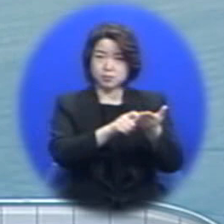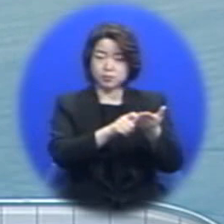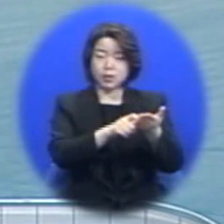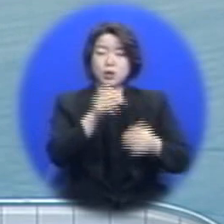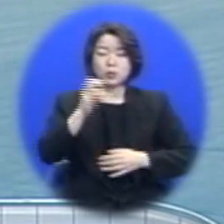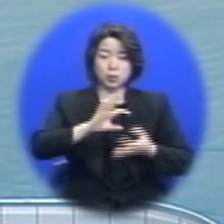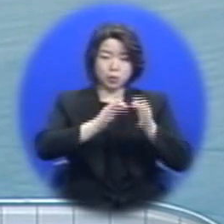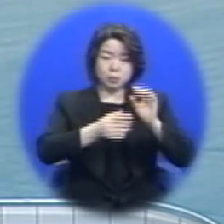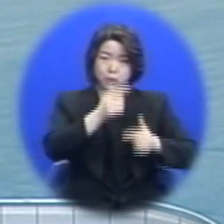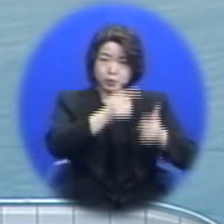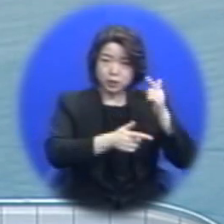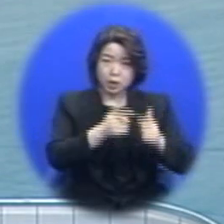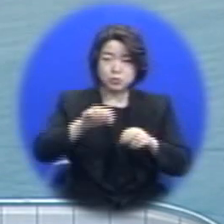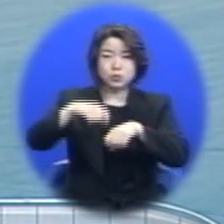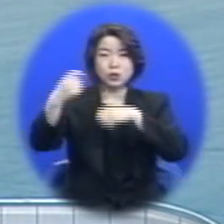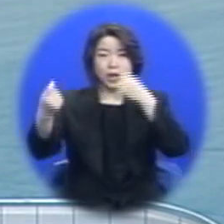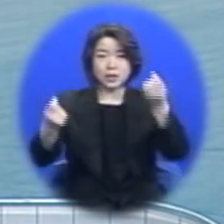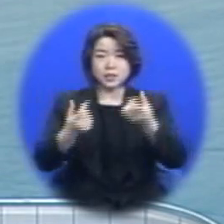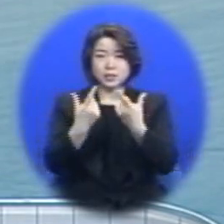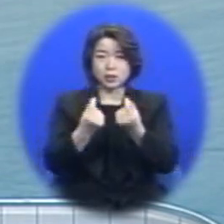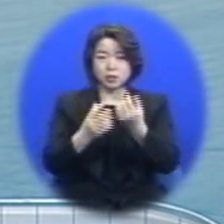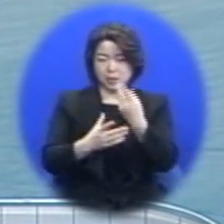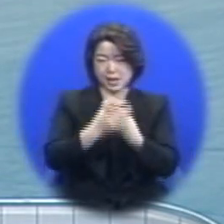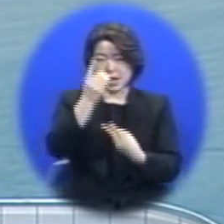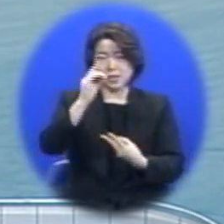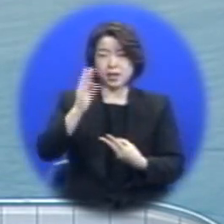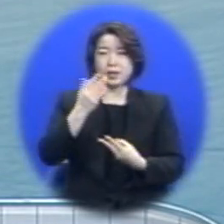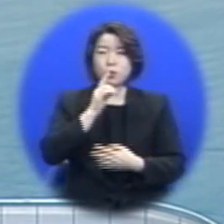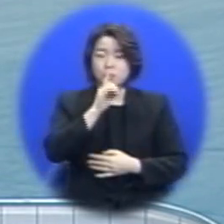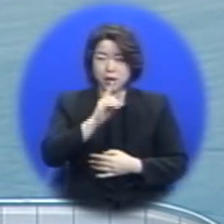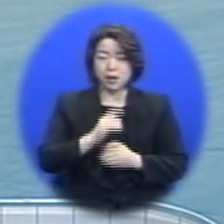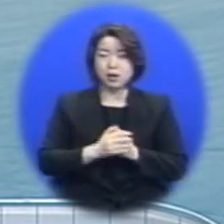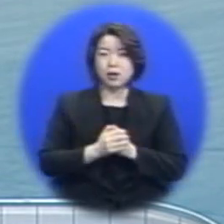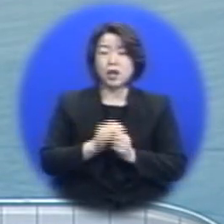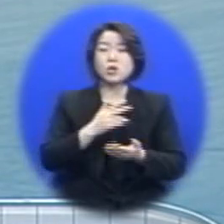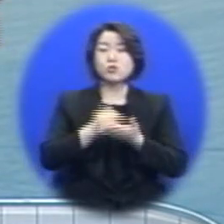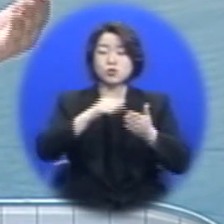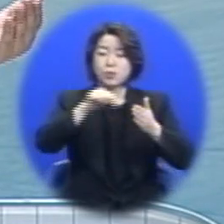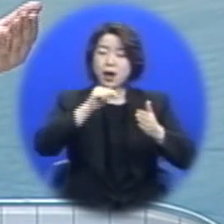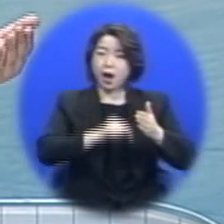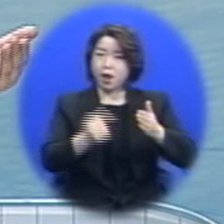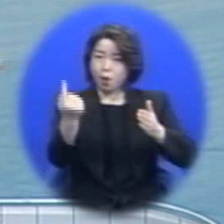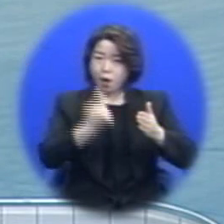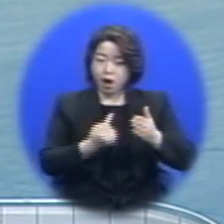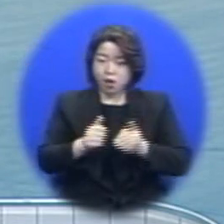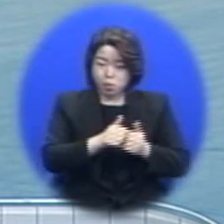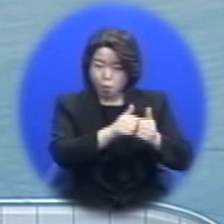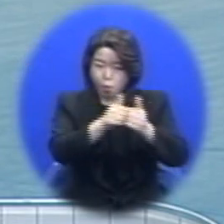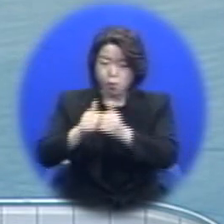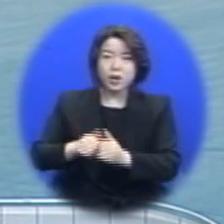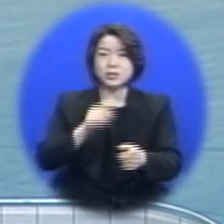가지처럼 완전히 하나라고 말하고, 주님은 이미 우리 안에 오셔서 우리와 동행하신다고